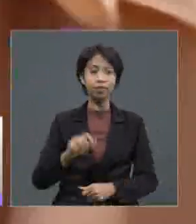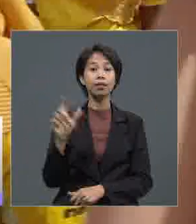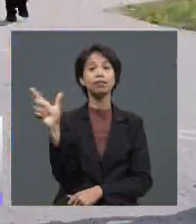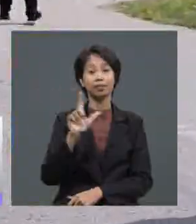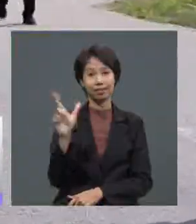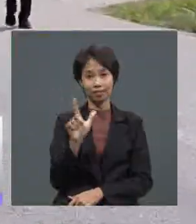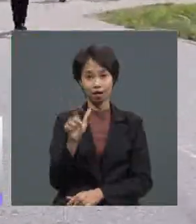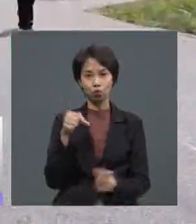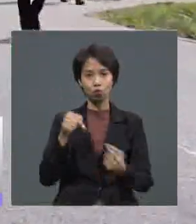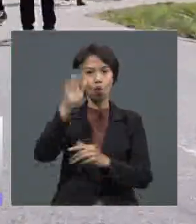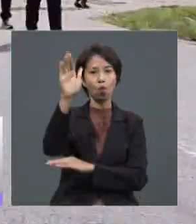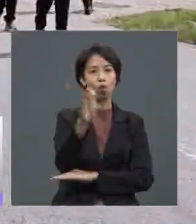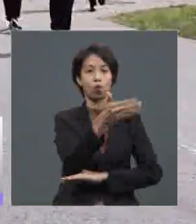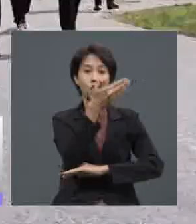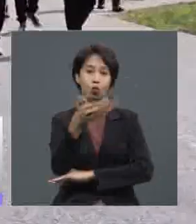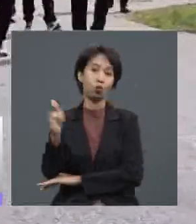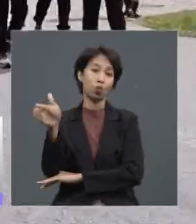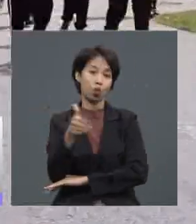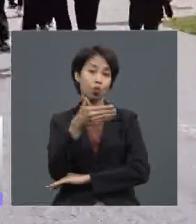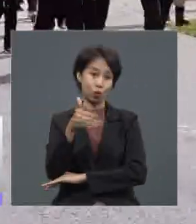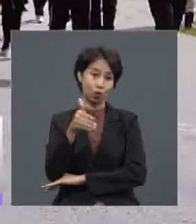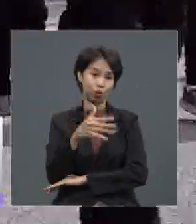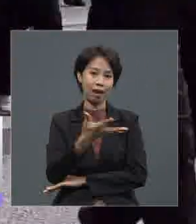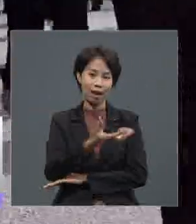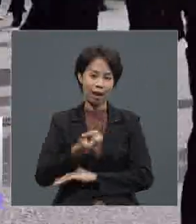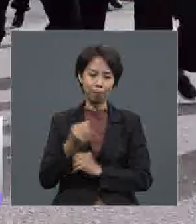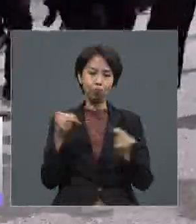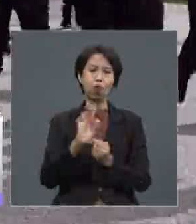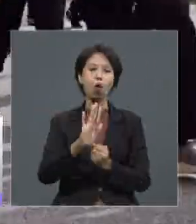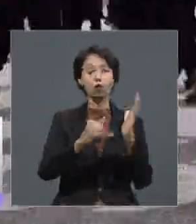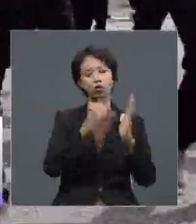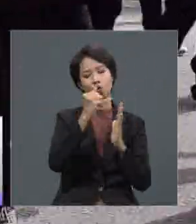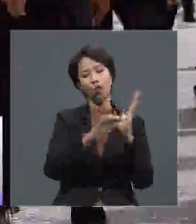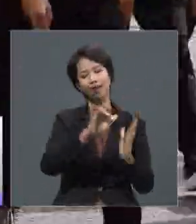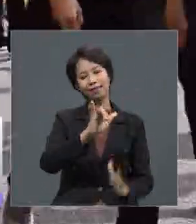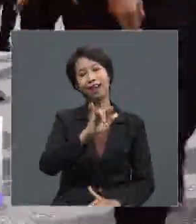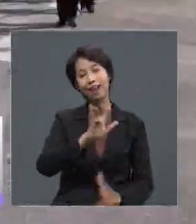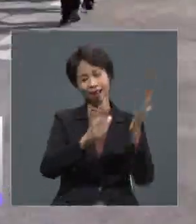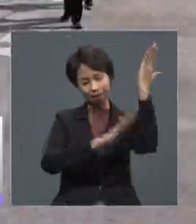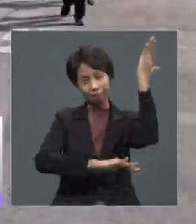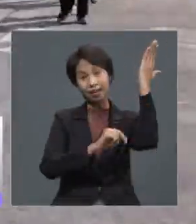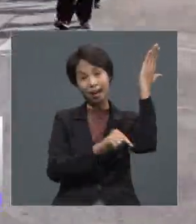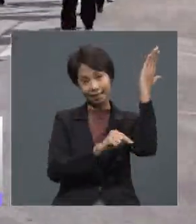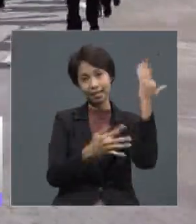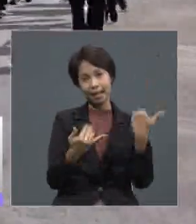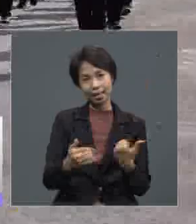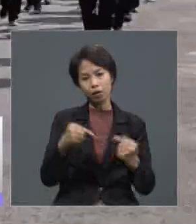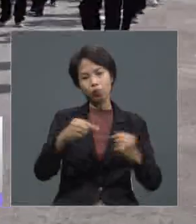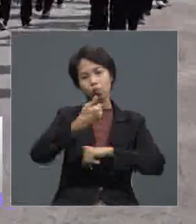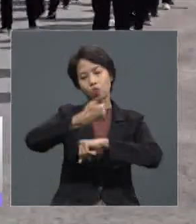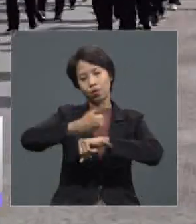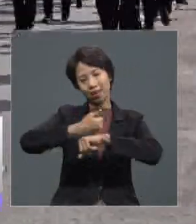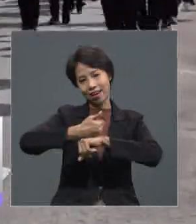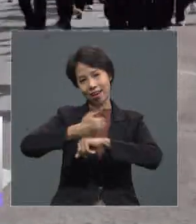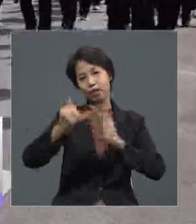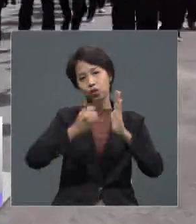ธงตราสัญลักษณ์ที่รับต่อมาจากทางจังหวัดยะลาโดยมีว่าที่ร้อยตรีตระกูลโทธรรมผู้ว่าราชการจังหวัดนราธิวาสม